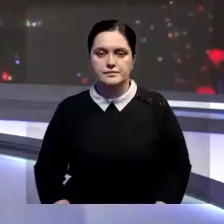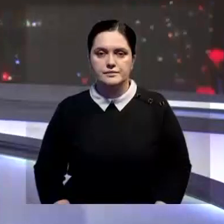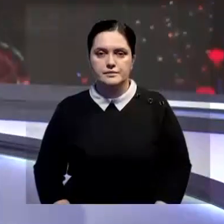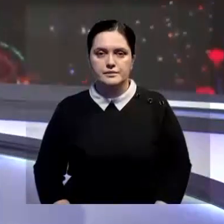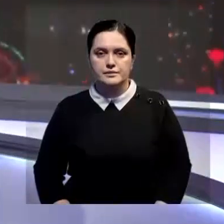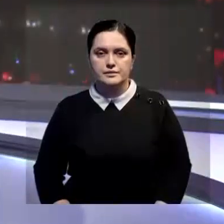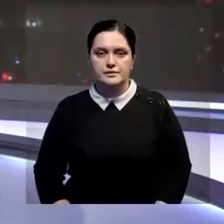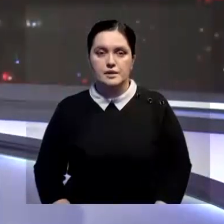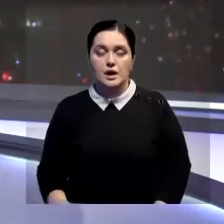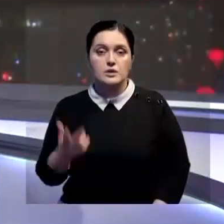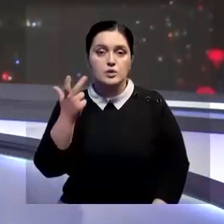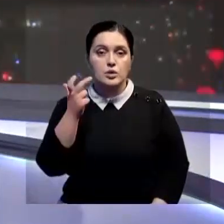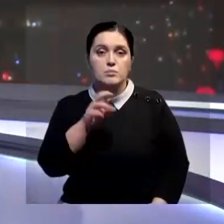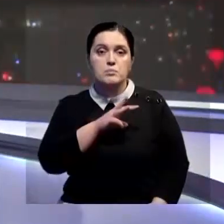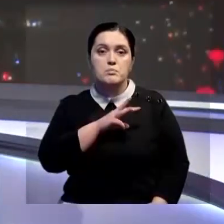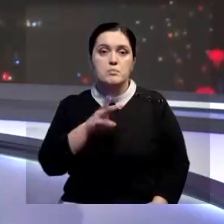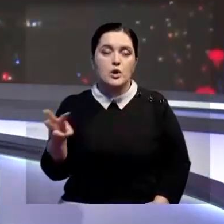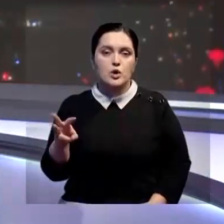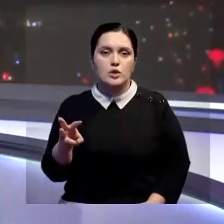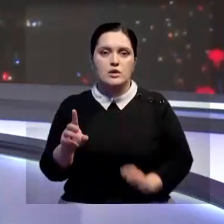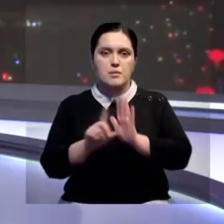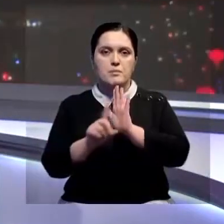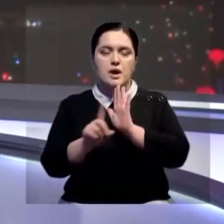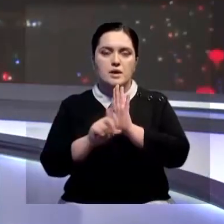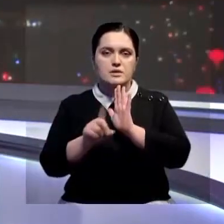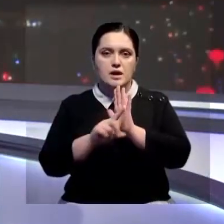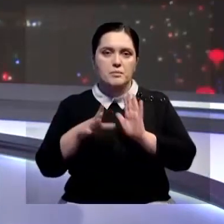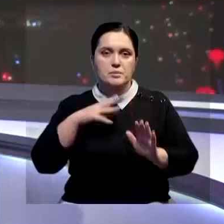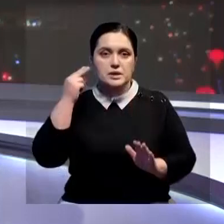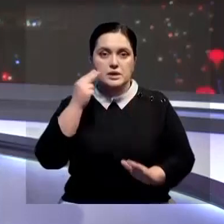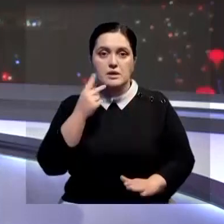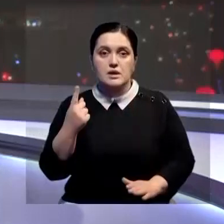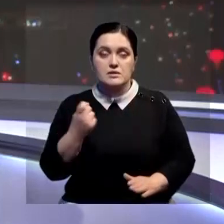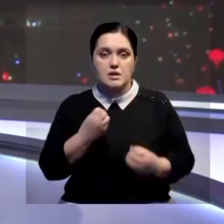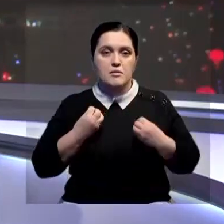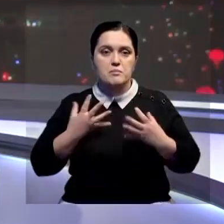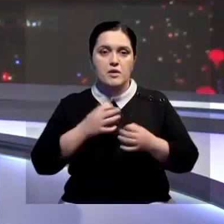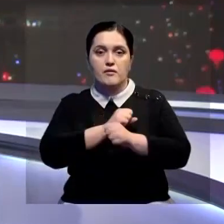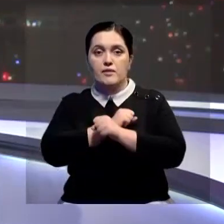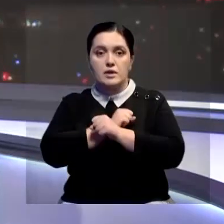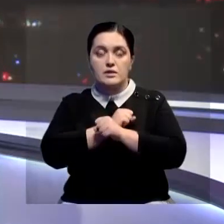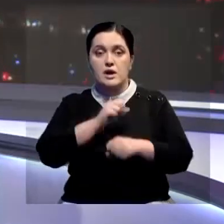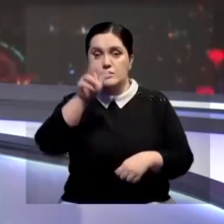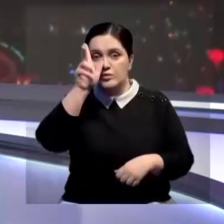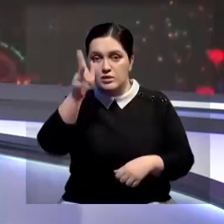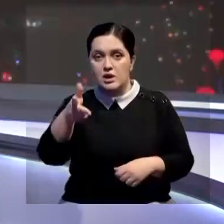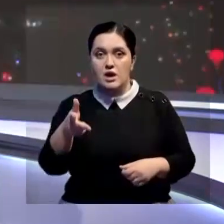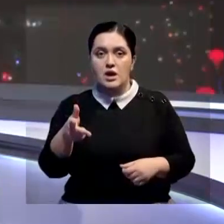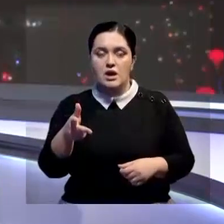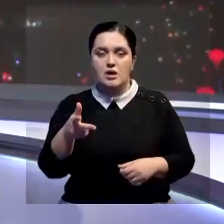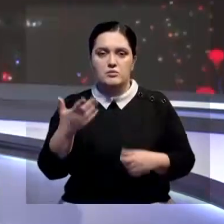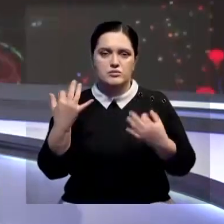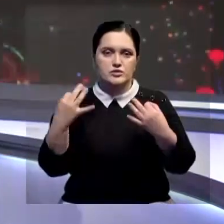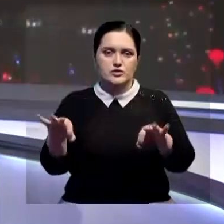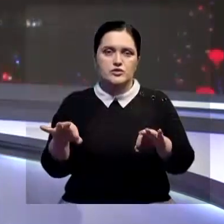теперь о событиях в мире. Больше 300 миллионов поездок совершили жители Китая за неделю праздничных выходных. Спустя 3 года власти